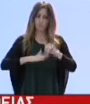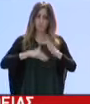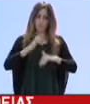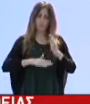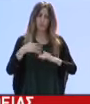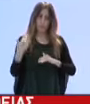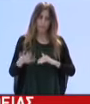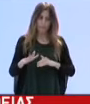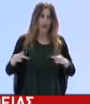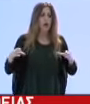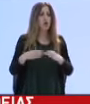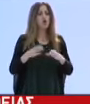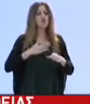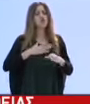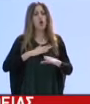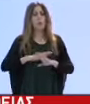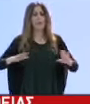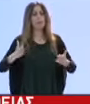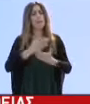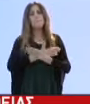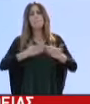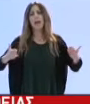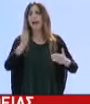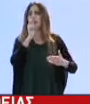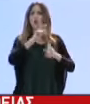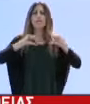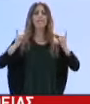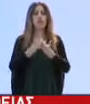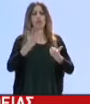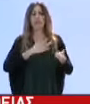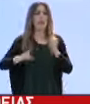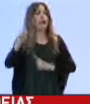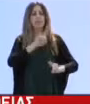παράταξη, η μεγάλη μας πολιτική οικογένεια, η Νέα Δημοκρατία.